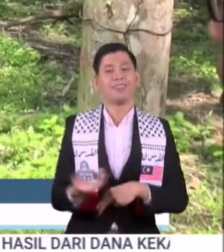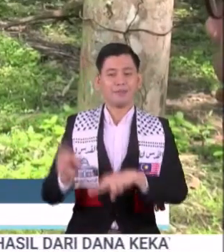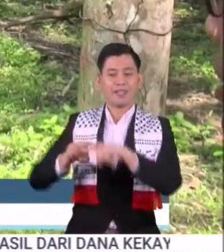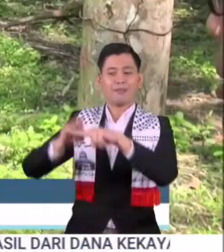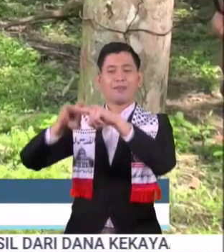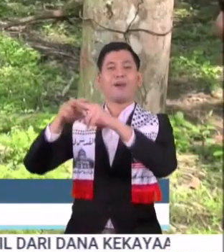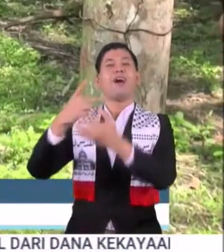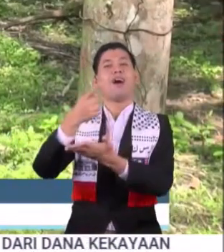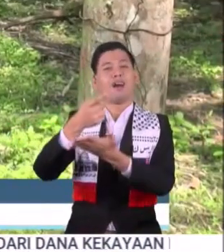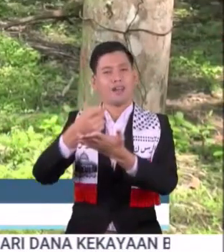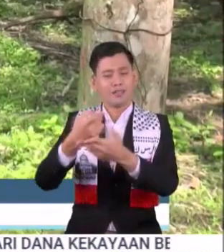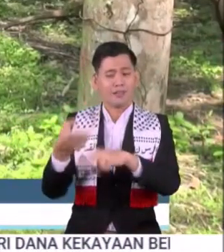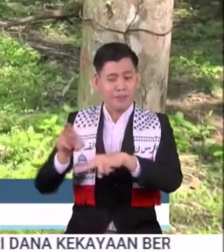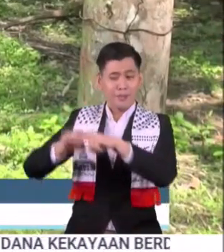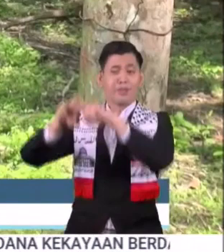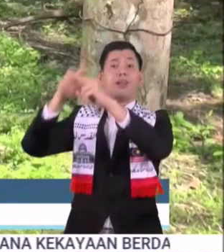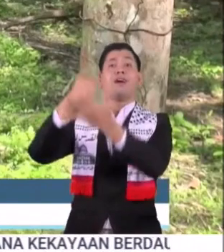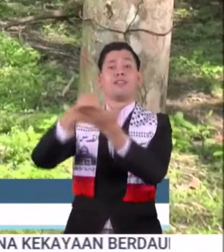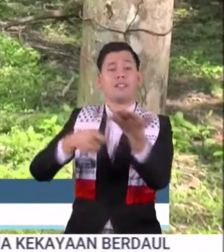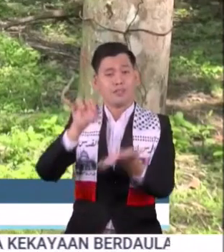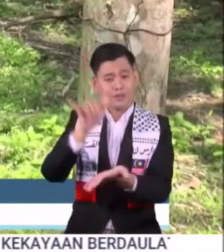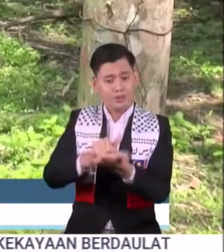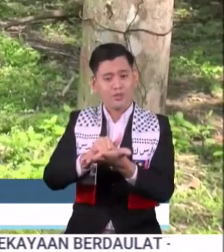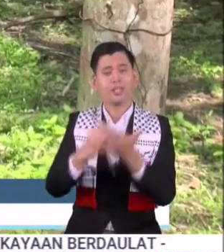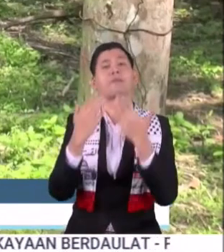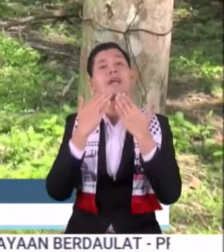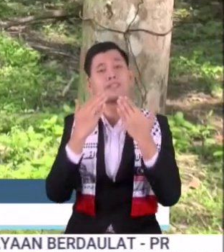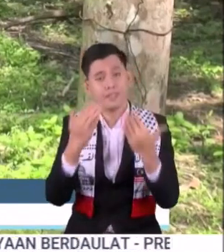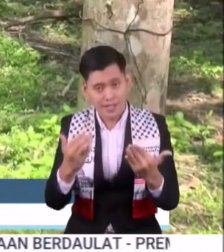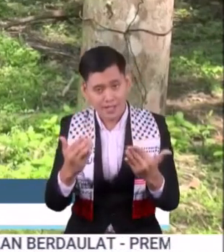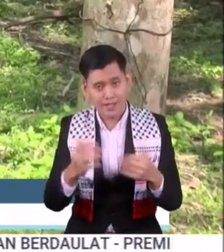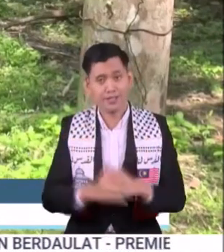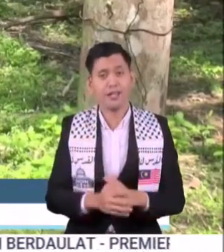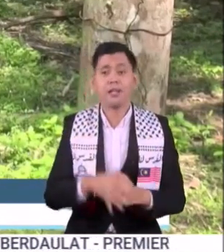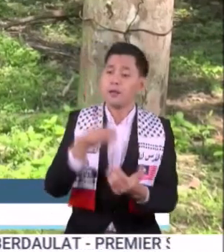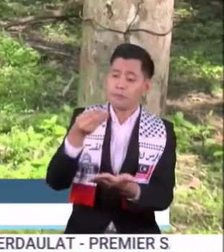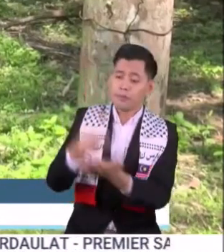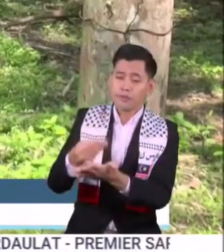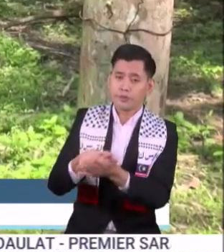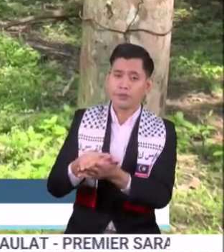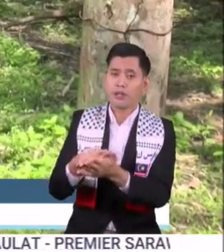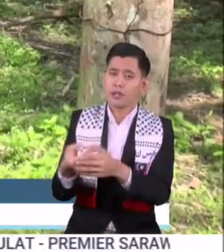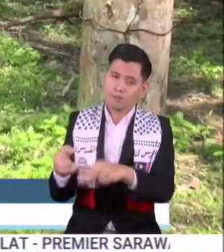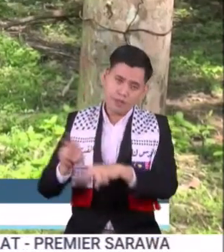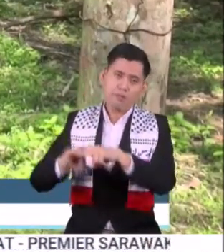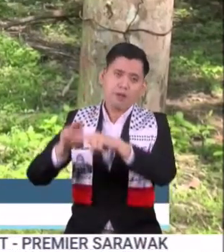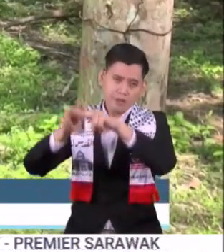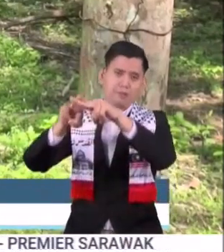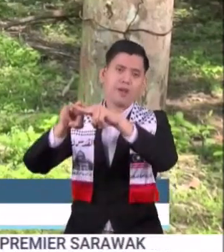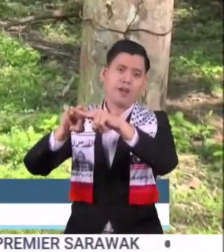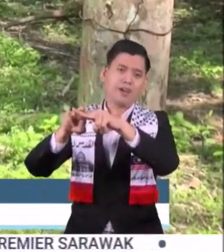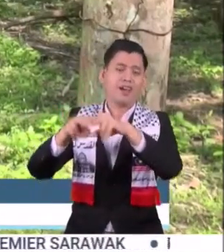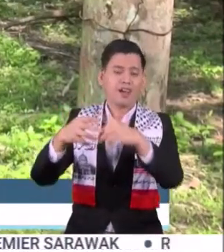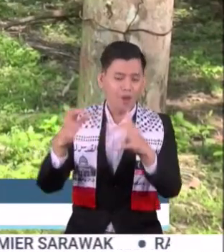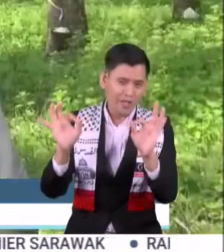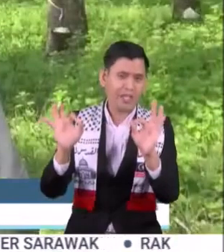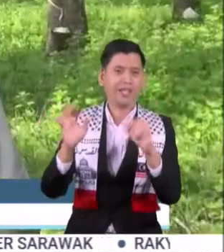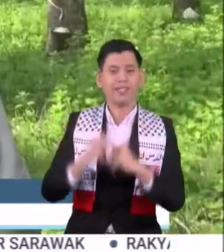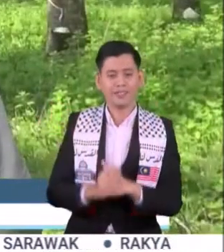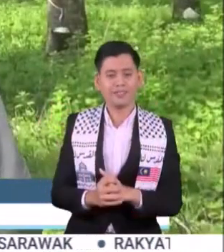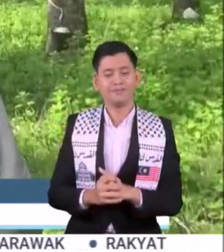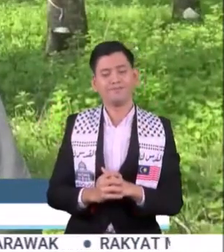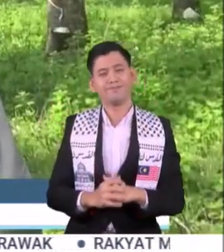saya Har yang naikkan harga tu terima kasihlah pendapatan macam naik jug naik